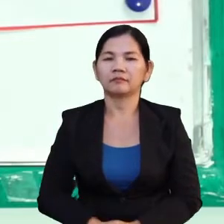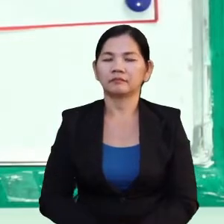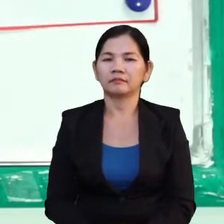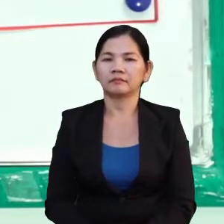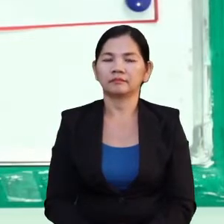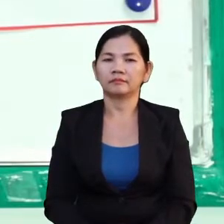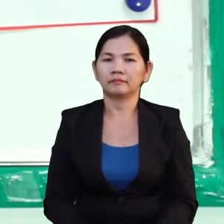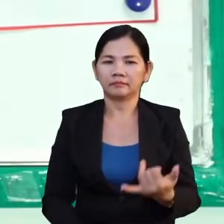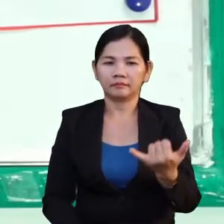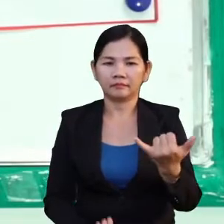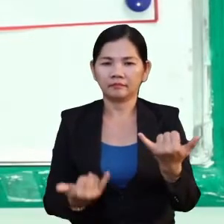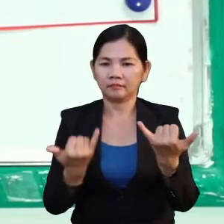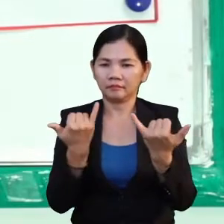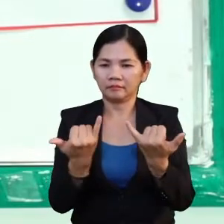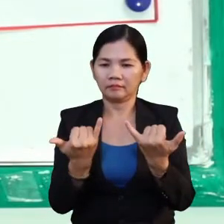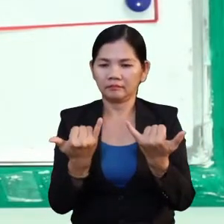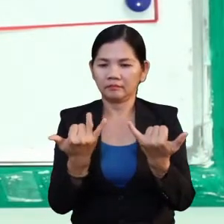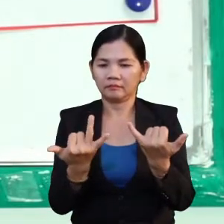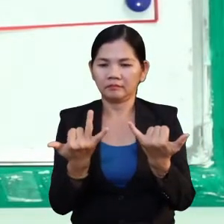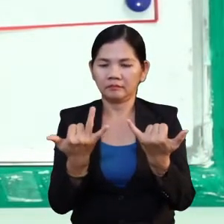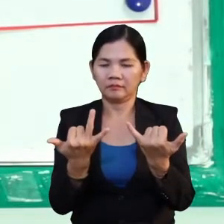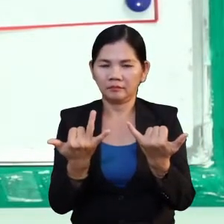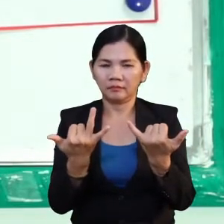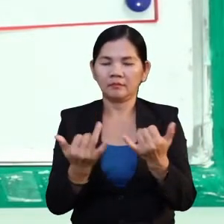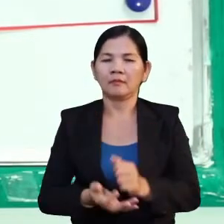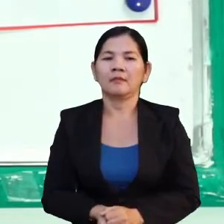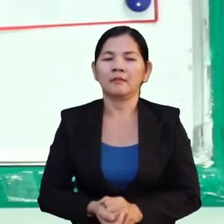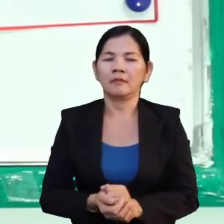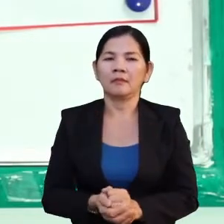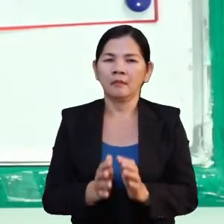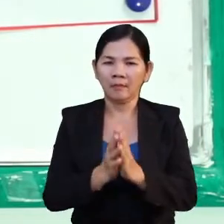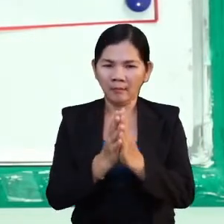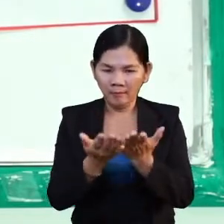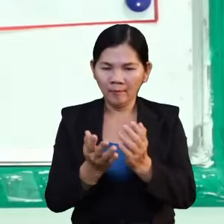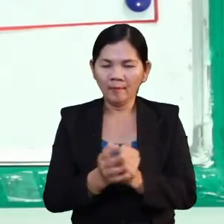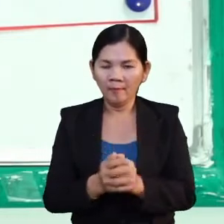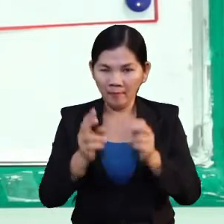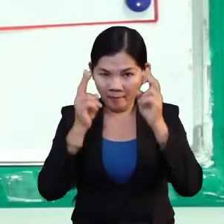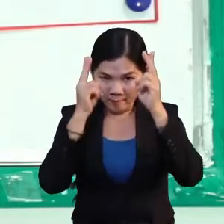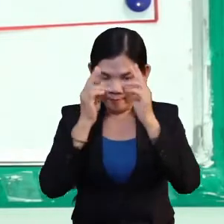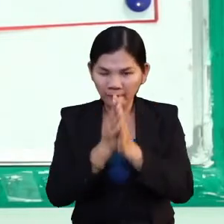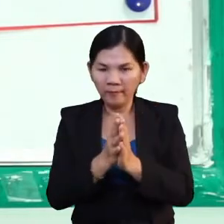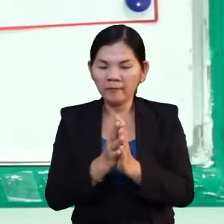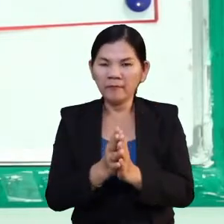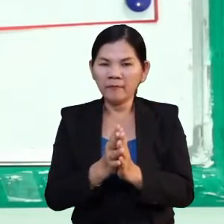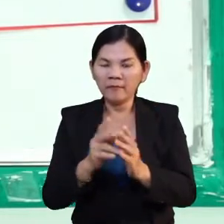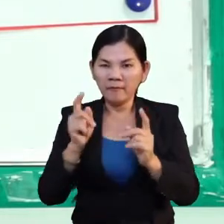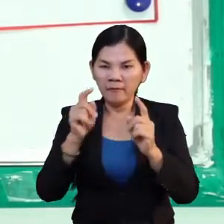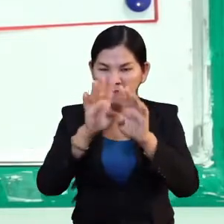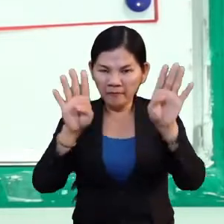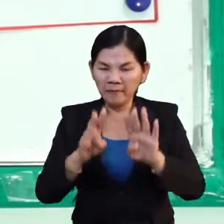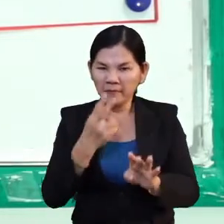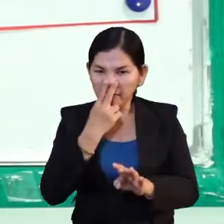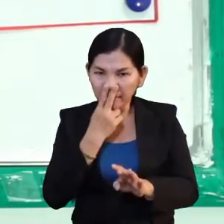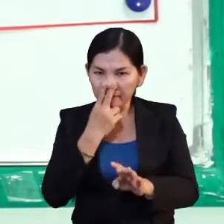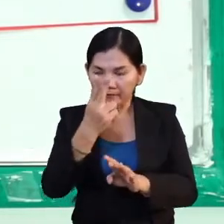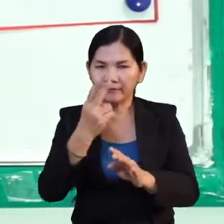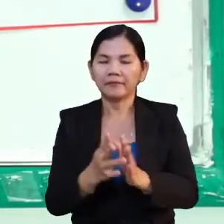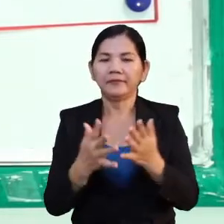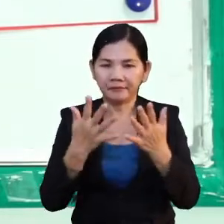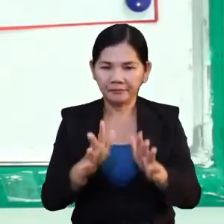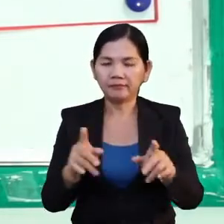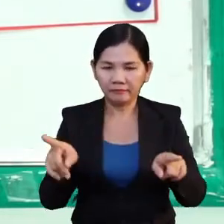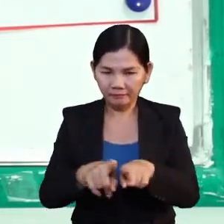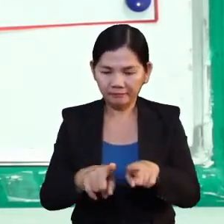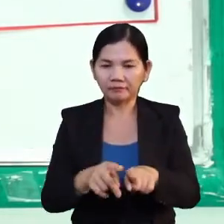7ចាកូនសង្កេតមើលរូបភាពនៅក្នុងសិភៅសិក្សាគោលរបស់កូនក៏បានកូនមើលរូបនៅលើក្តារខៀននេះក៏បានដែរណាគឺរូបដូច